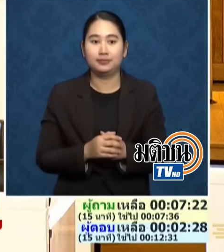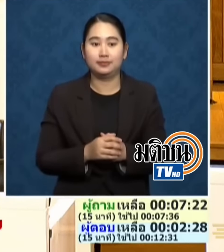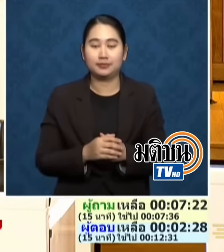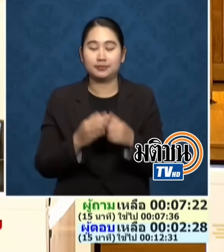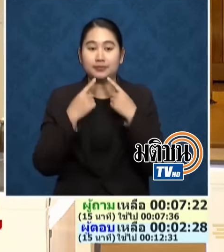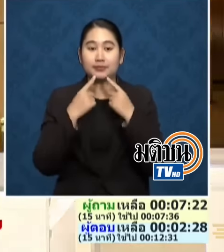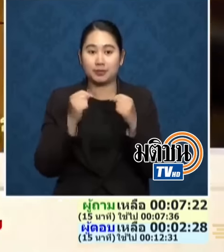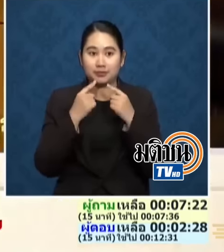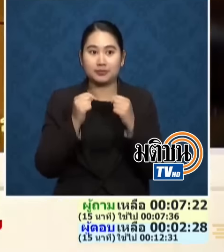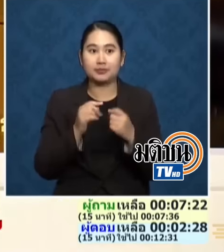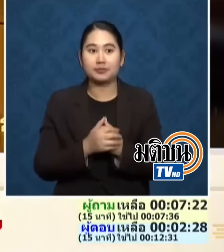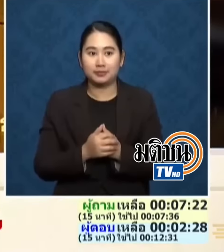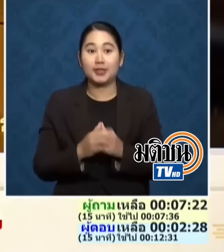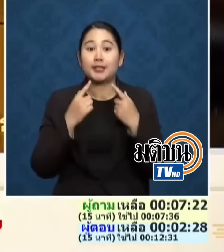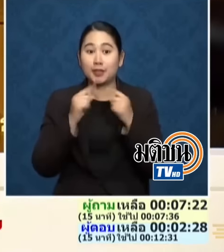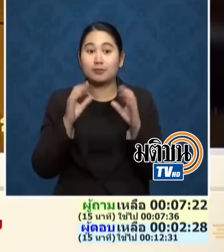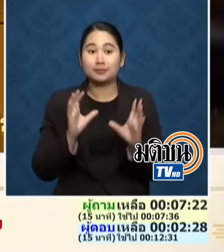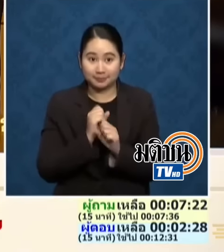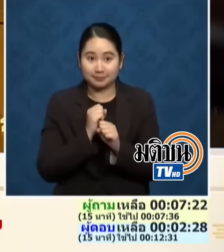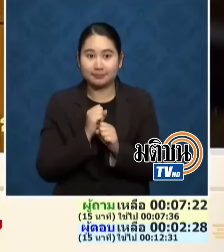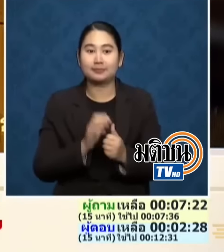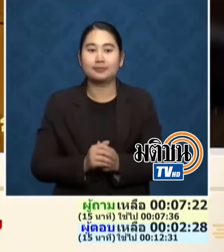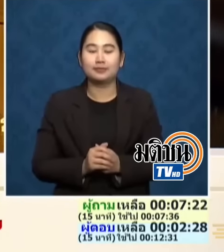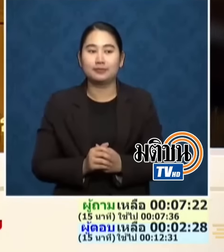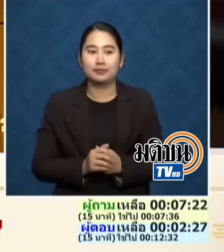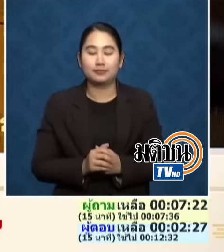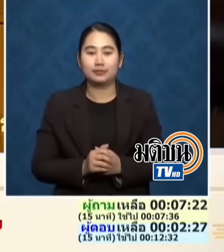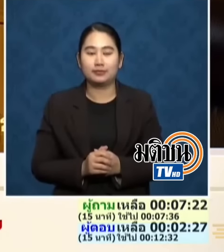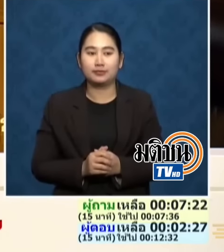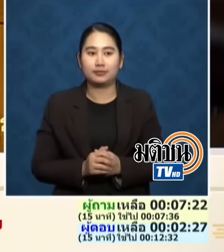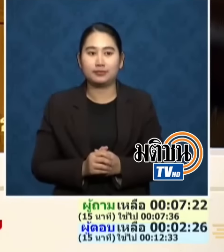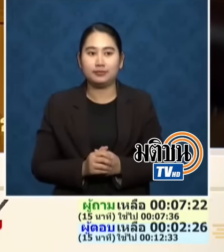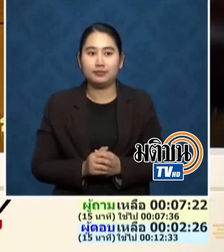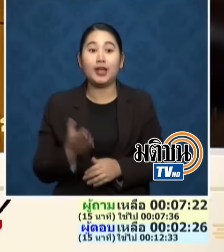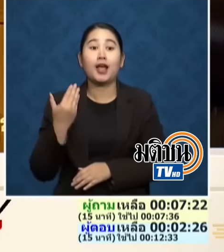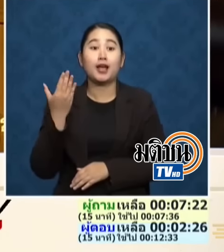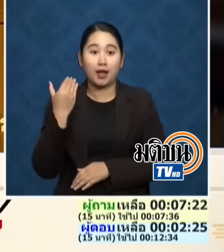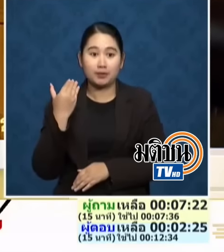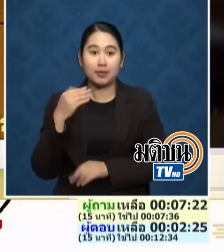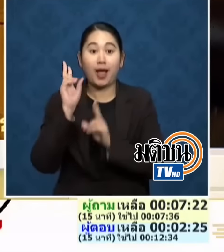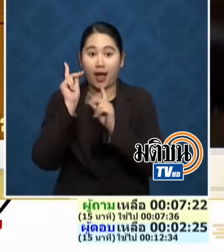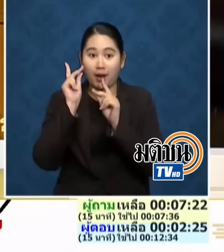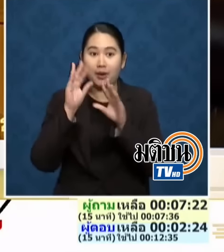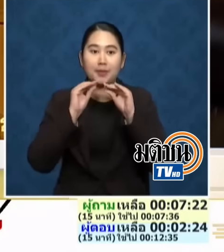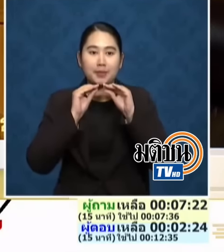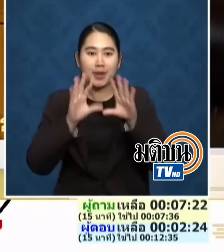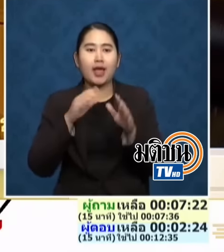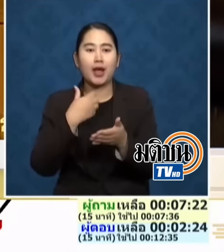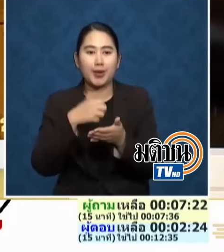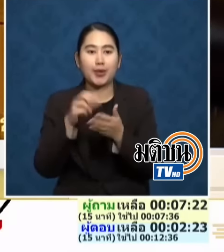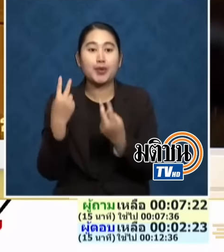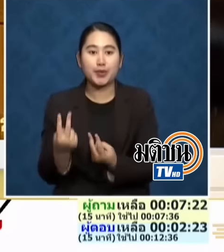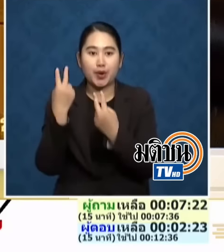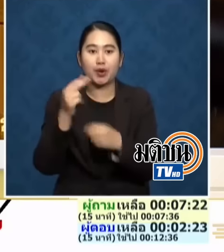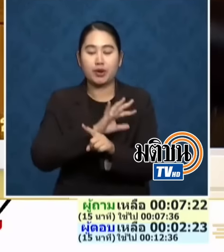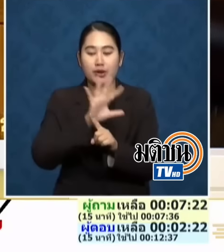ขออย่าตอบ ธรรคร ขออย่าตอบสั้นๆ เชื่เดวกัครับตั้งแต่เกิดเหตุการณนะครับขออย่าเท้าความไปถงว